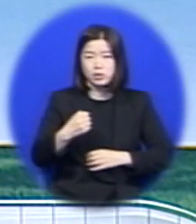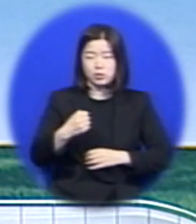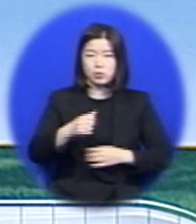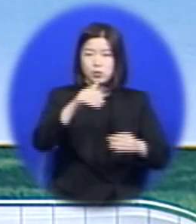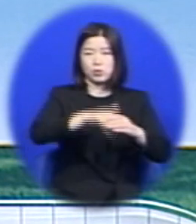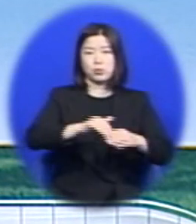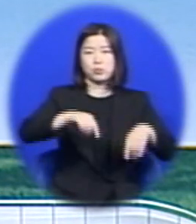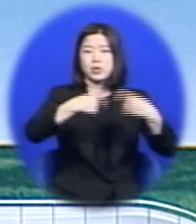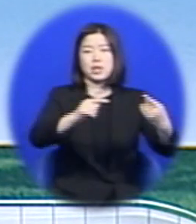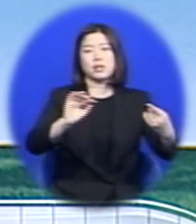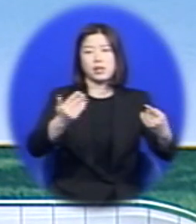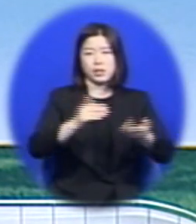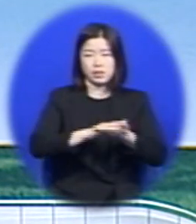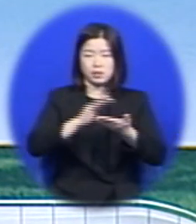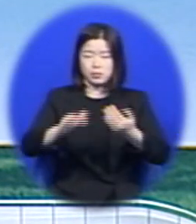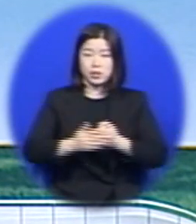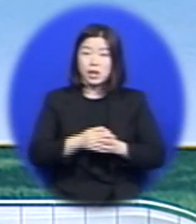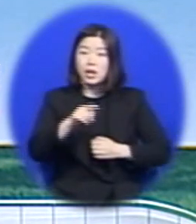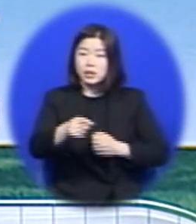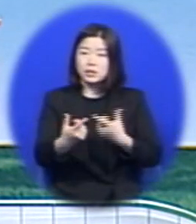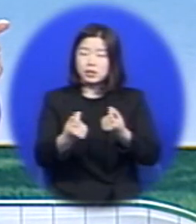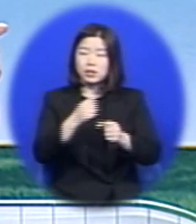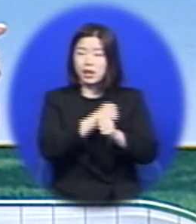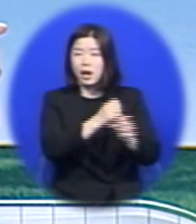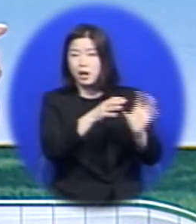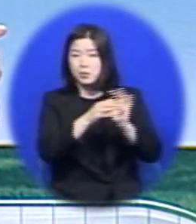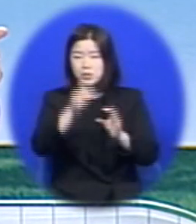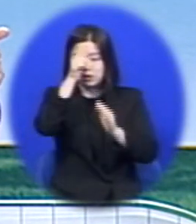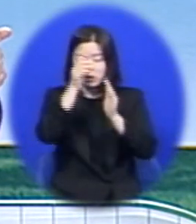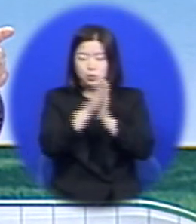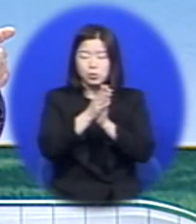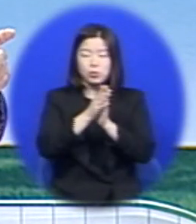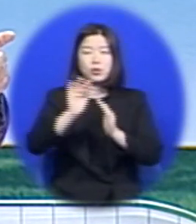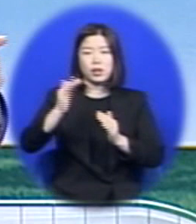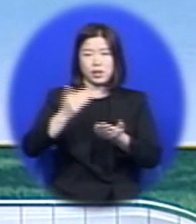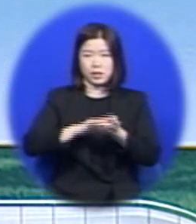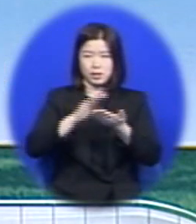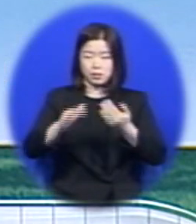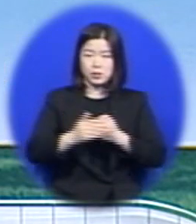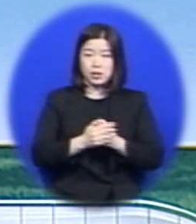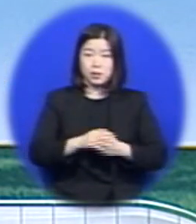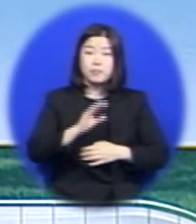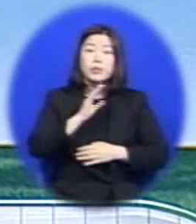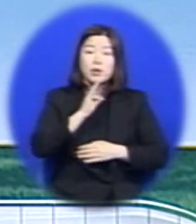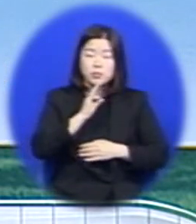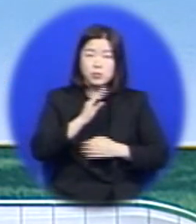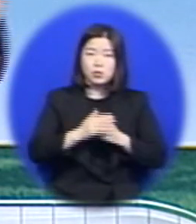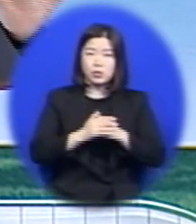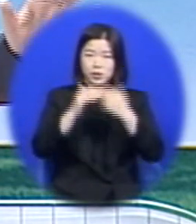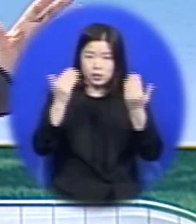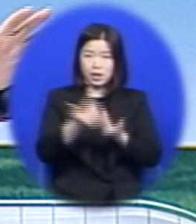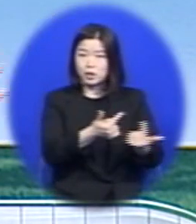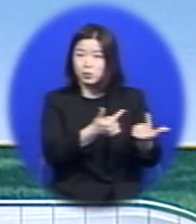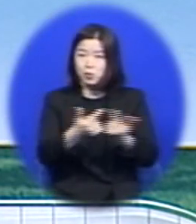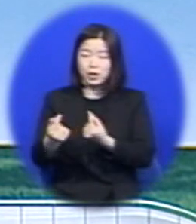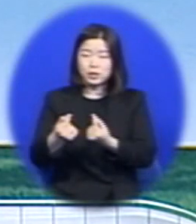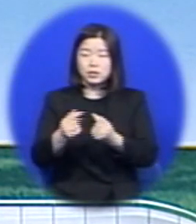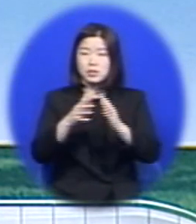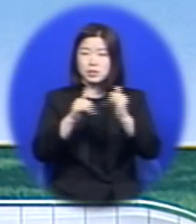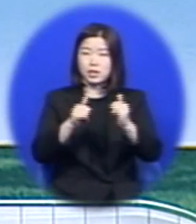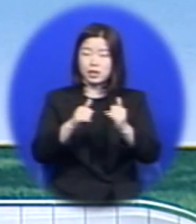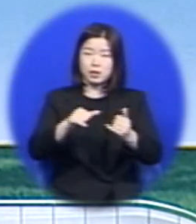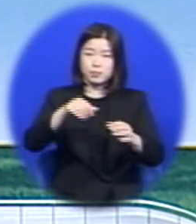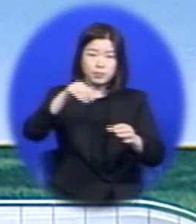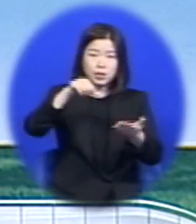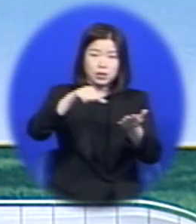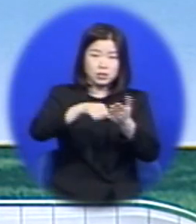됩니다. 그렇게 하면서 기도해야 됩니다. 물론 다 똑같은 사람을 찍을 수는